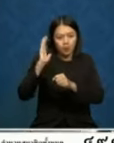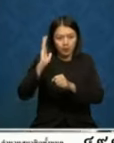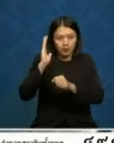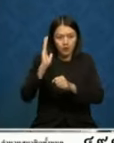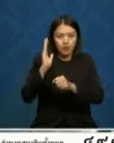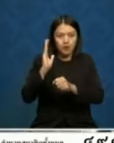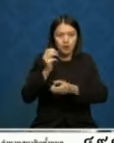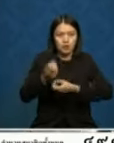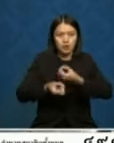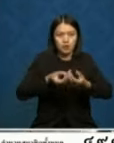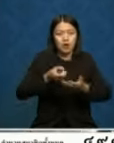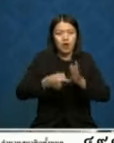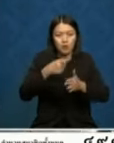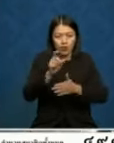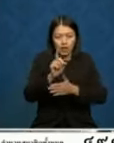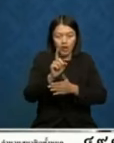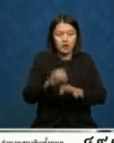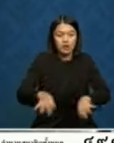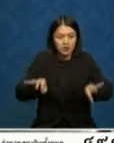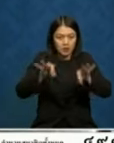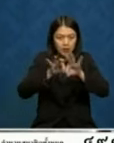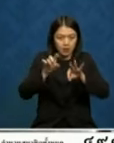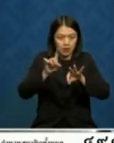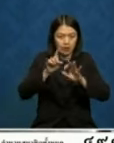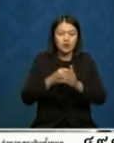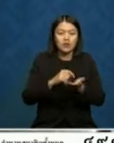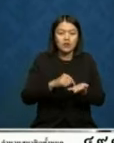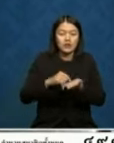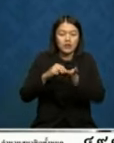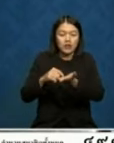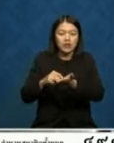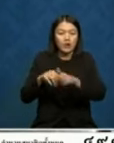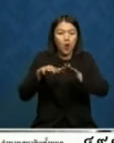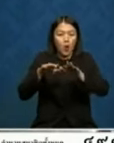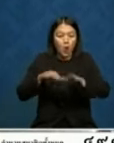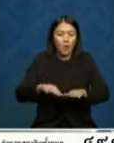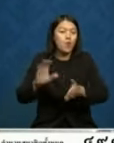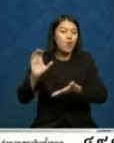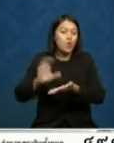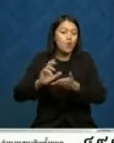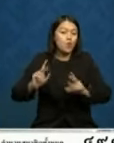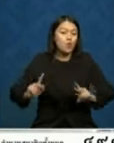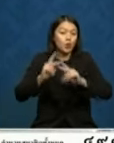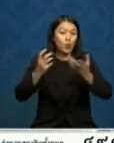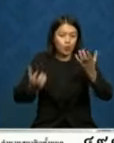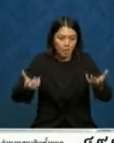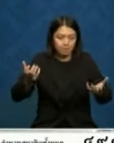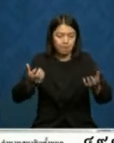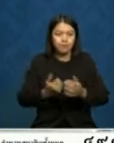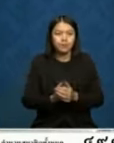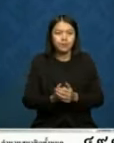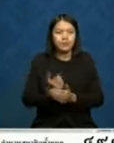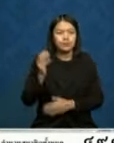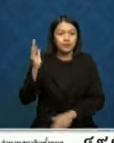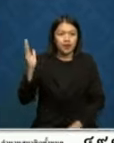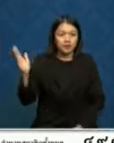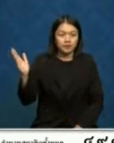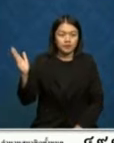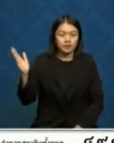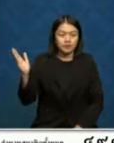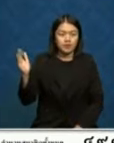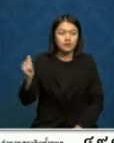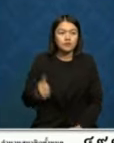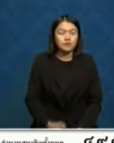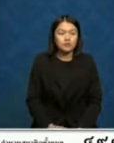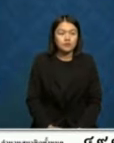ค่ะเพื่อแสดงเหตุและผลนะคะและความจำเป็นค่ะในการเสนอให้มีการตัดลดงบประมาณของกระทรวงยุติธรรมค่ะขอสไลด์ขึ้นด้วยนะคะ